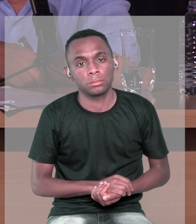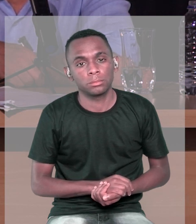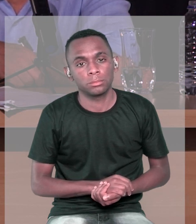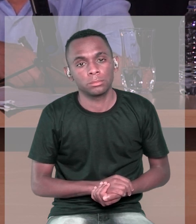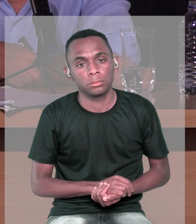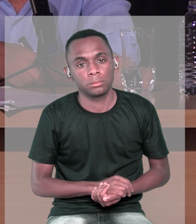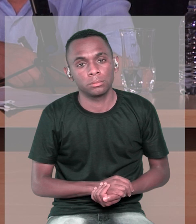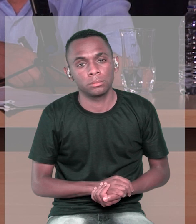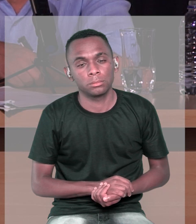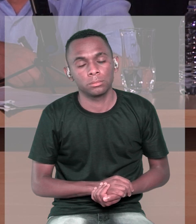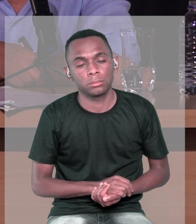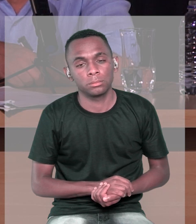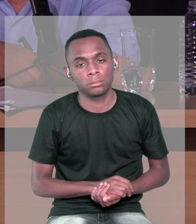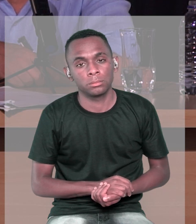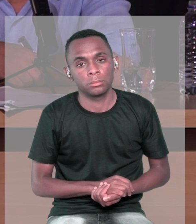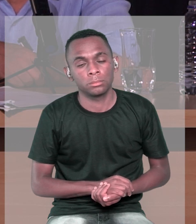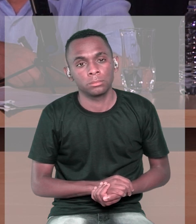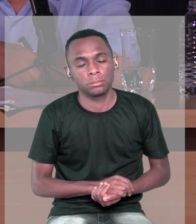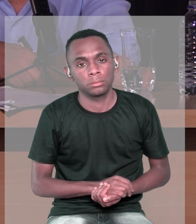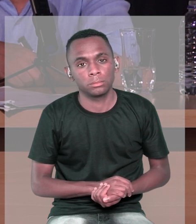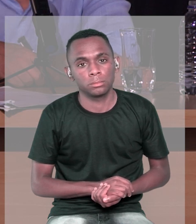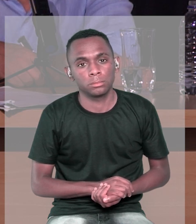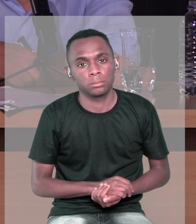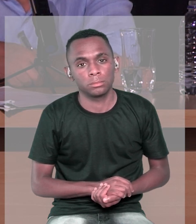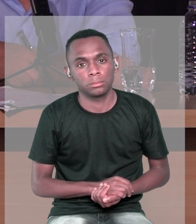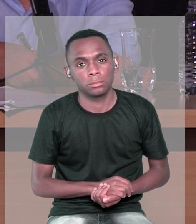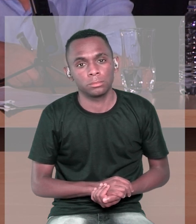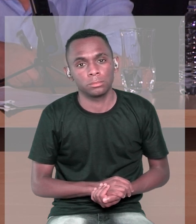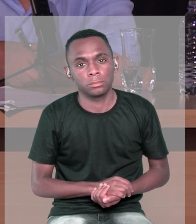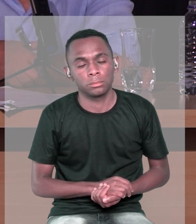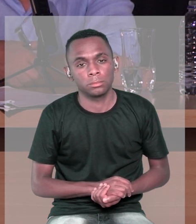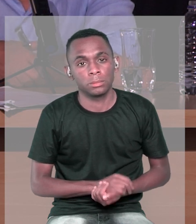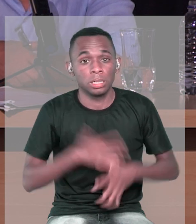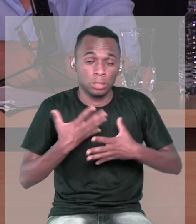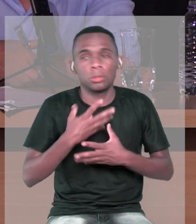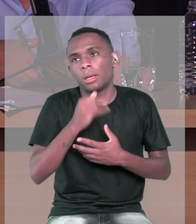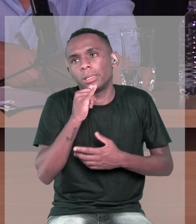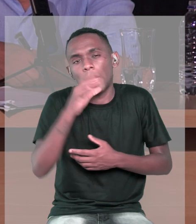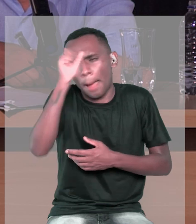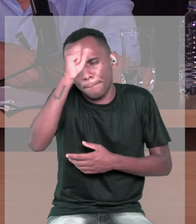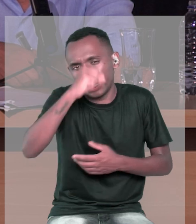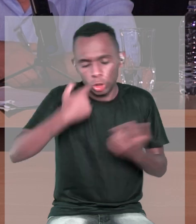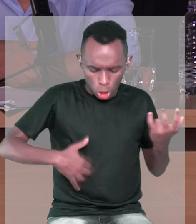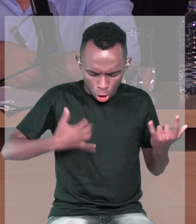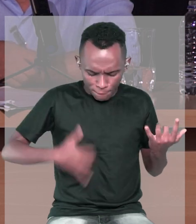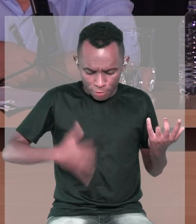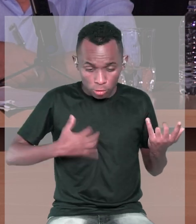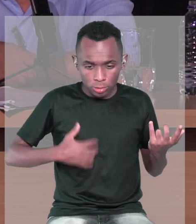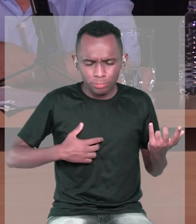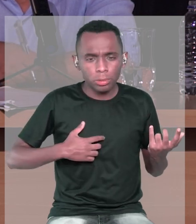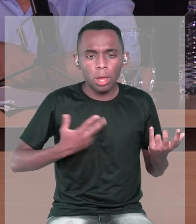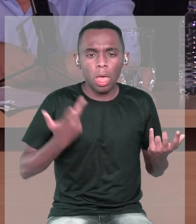à force de répétition, ça devient facile, ça devient naturel. Quando você aprende a tocar violão, por exemplo, acaba